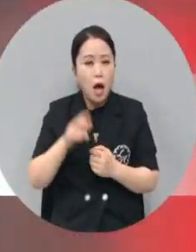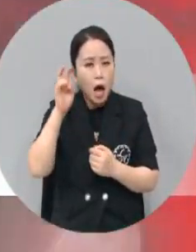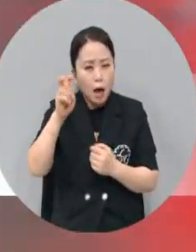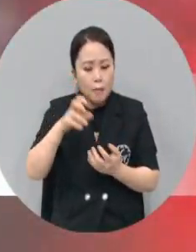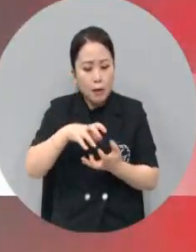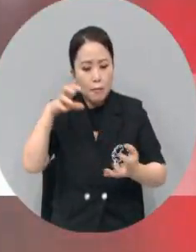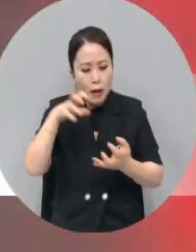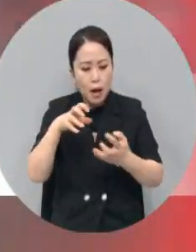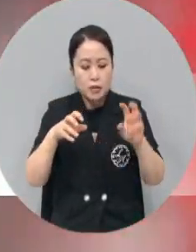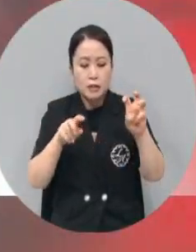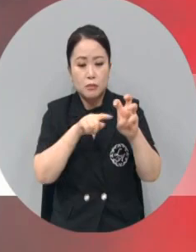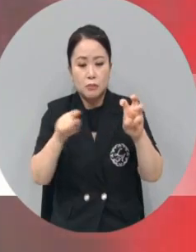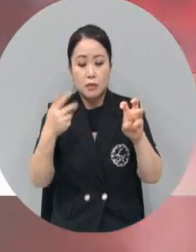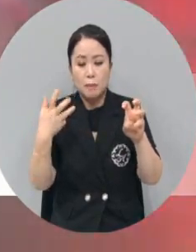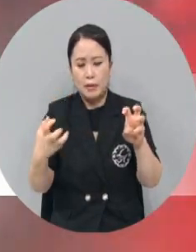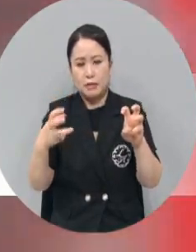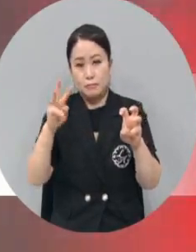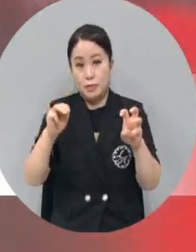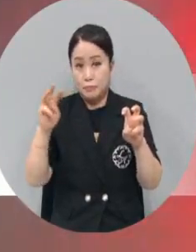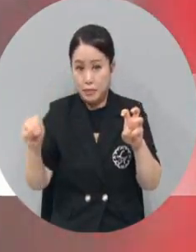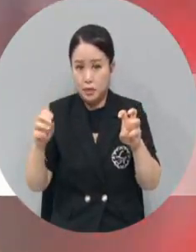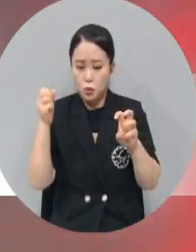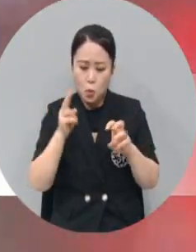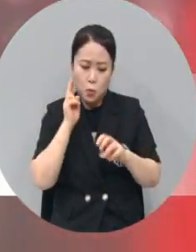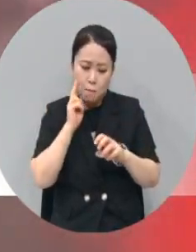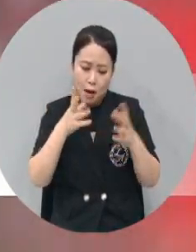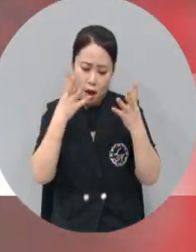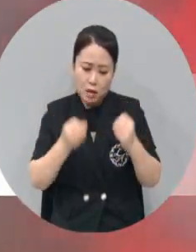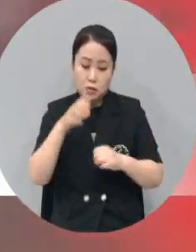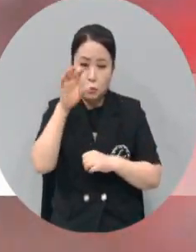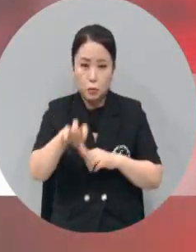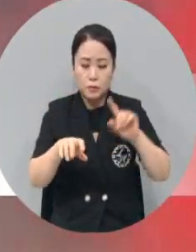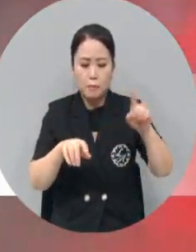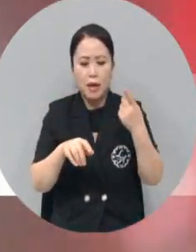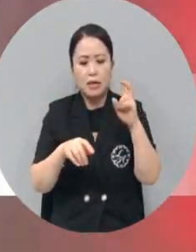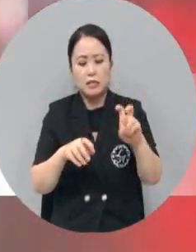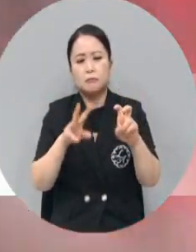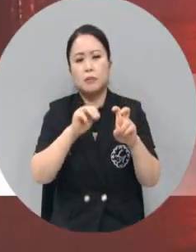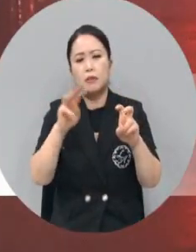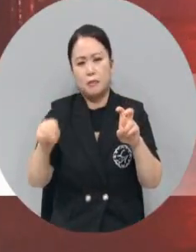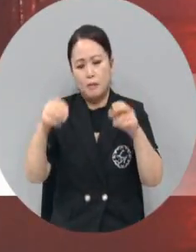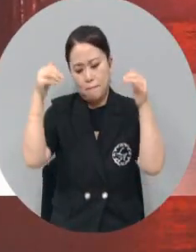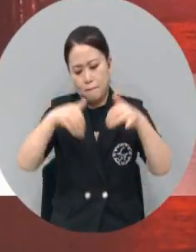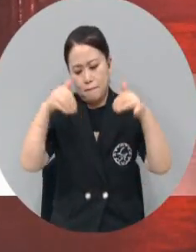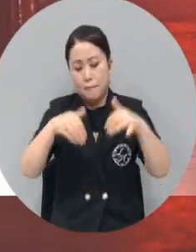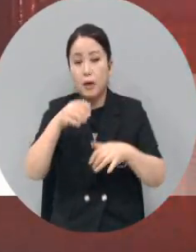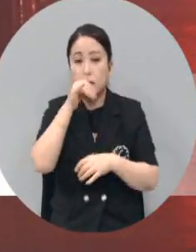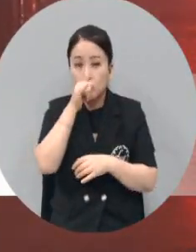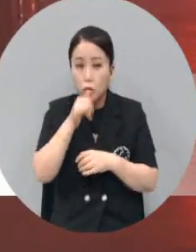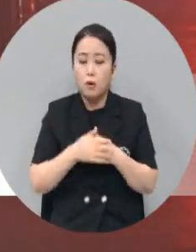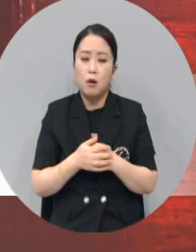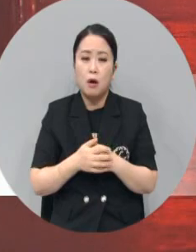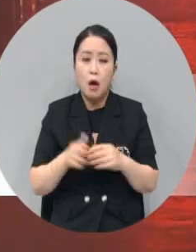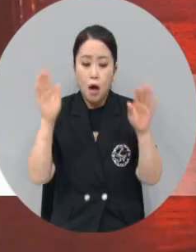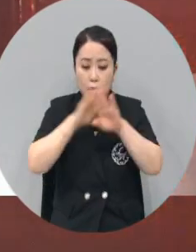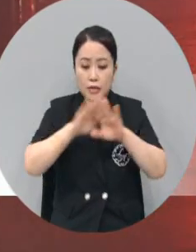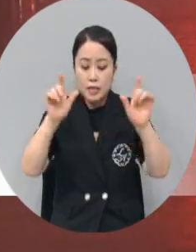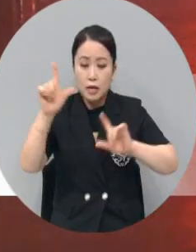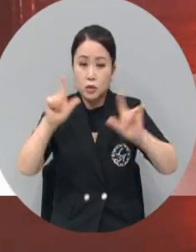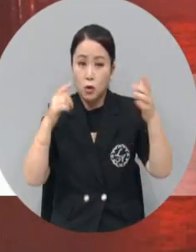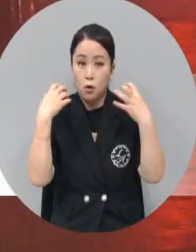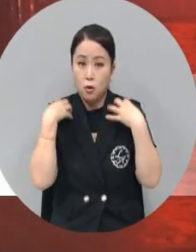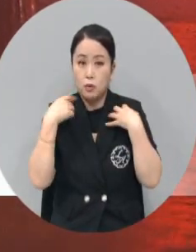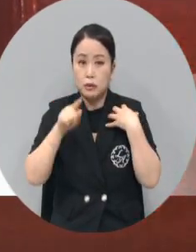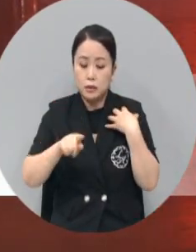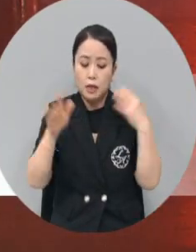강수량은 30에서 80mm로 많은 곳은 120mm 이상 쏟아지겠습니다. 기상청은 밤부터 내일 아침